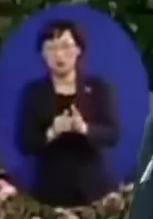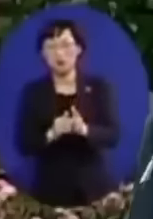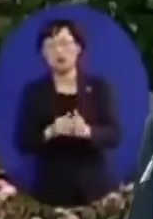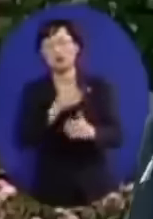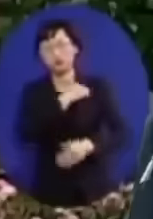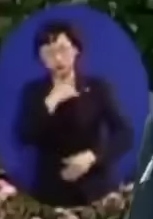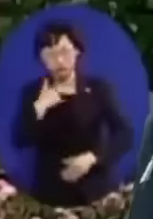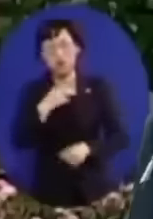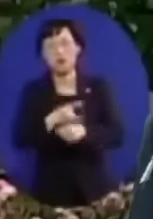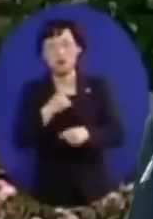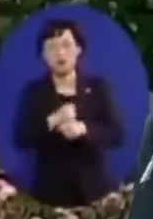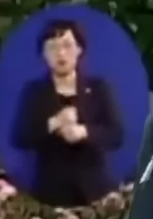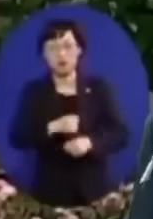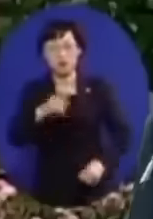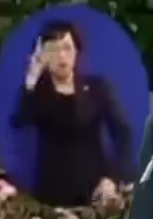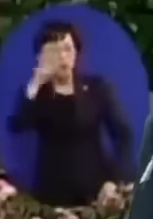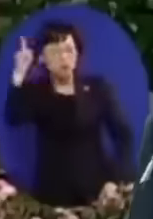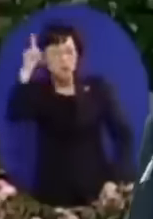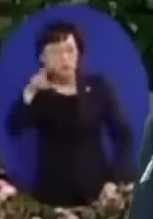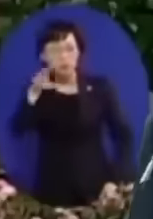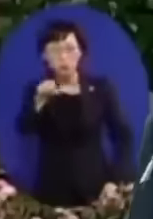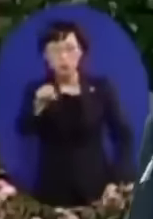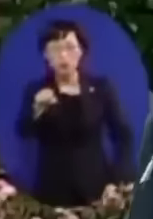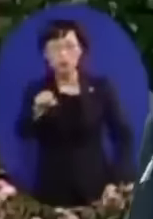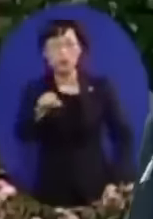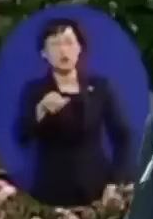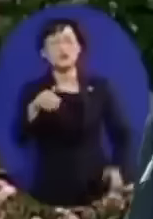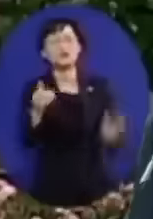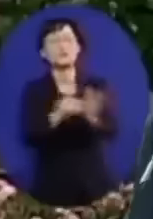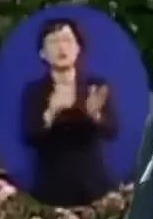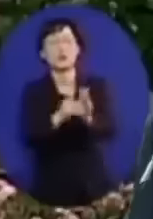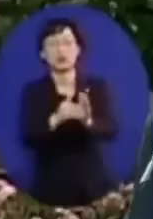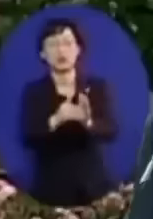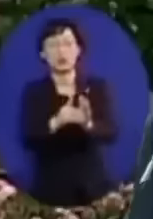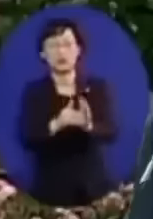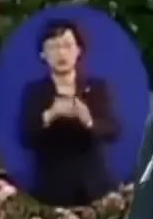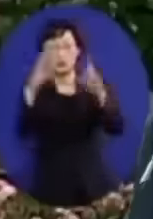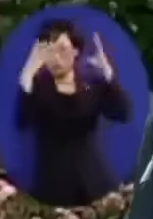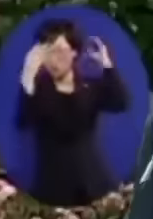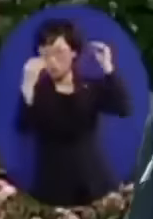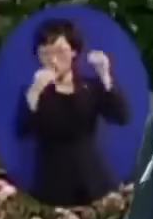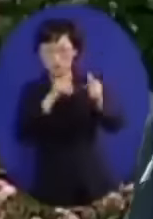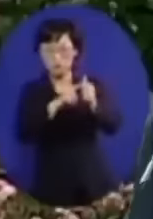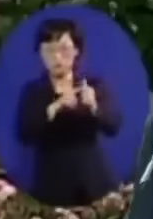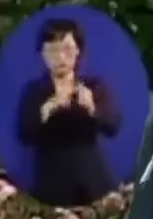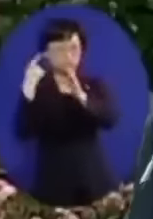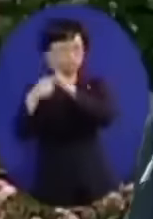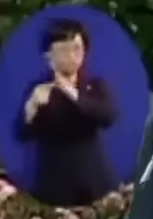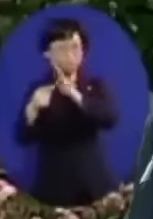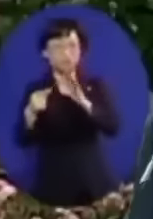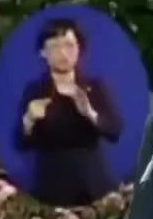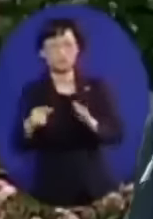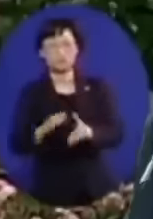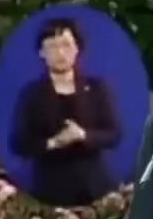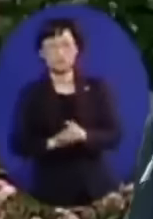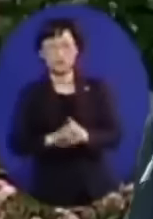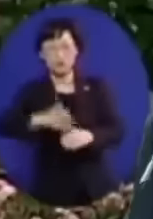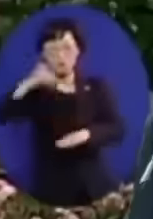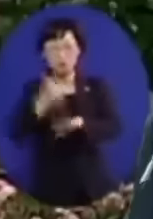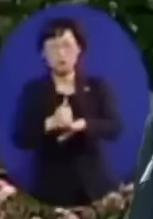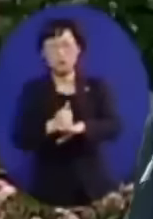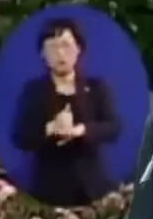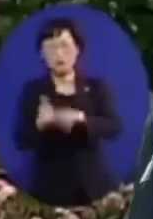않습니까? 러시아 정복을 그만하소서. 나폴레옹은 그의 충고를 듣지 않았습니다. 장군은 마지막으로 한